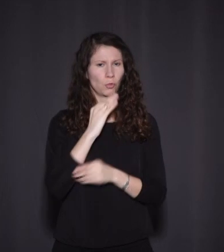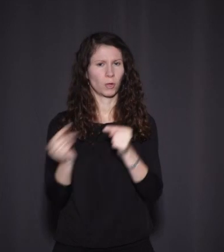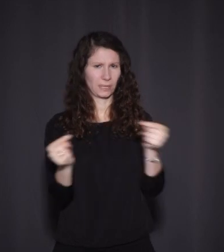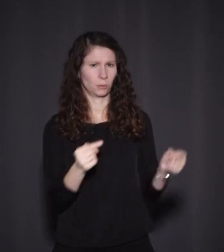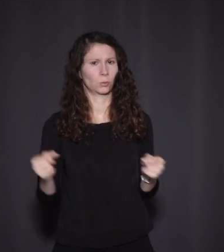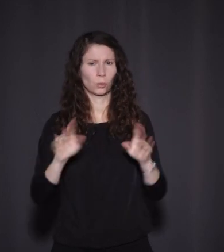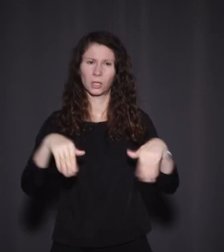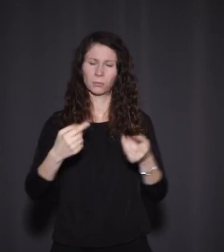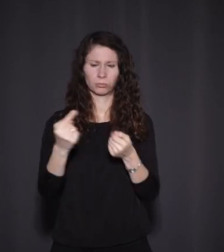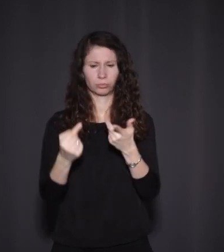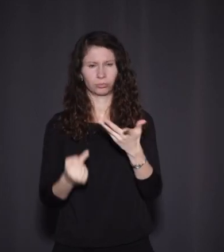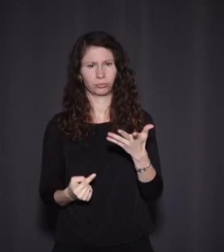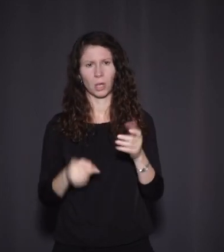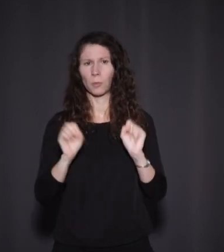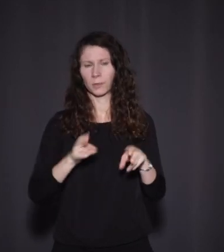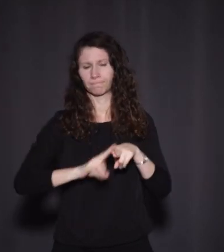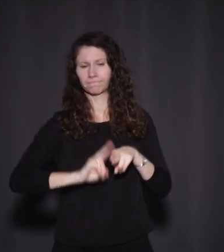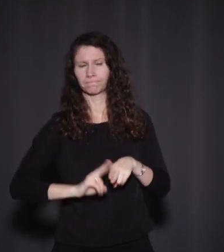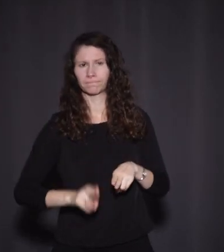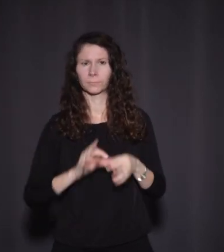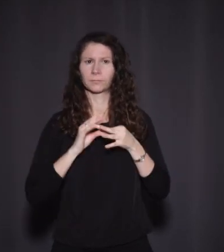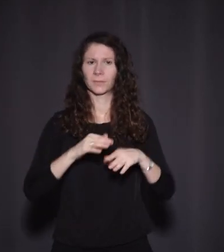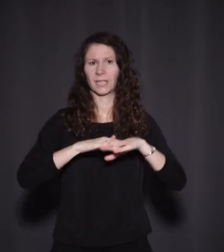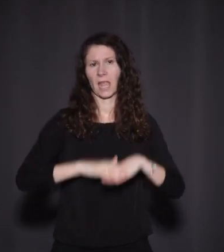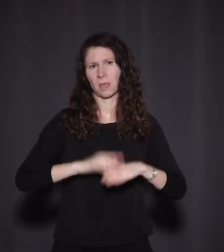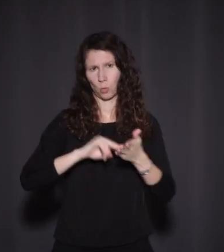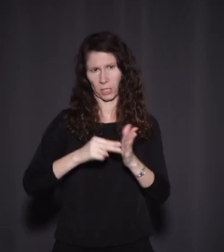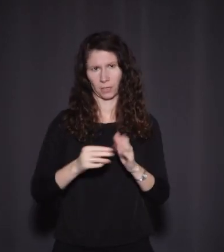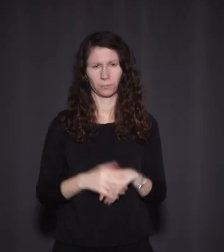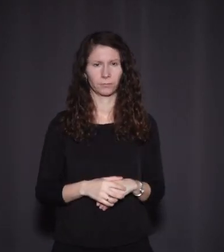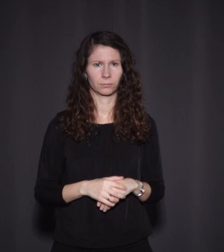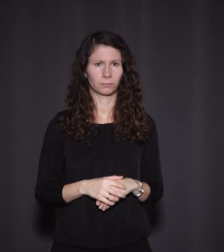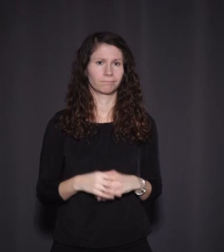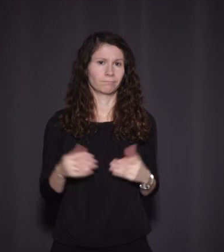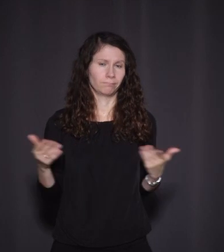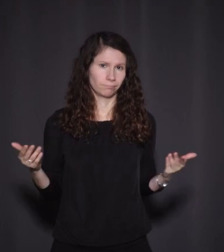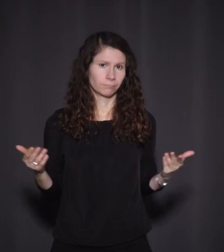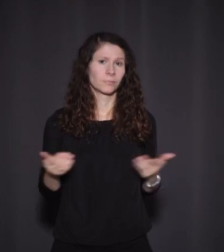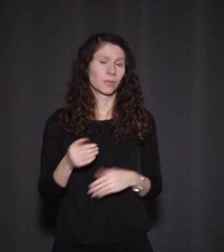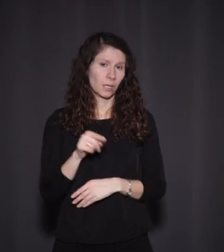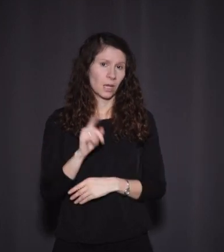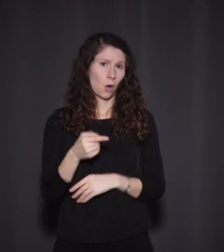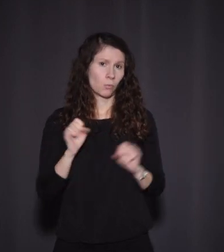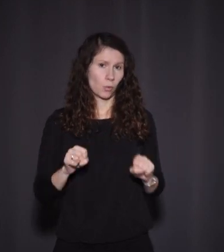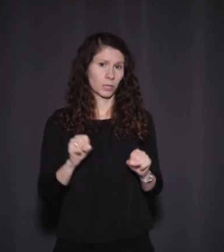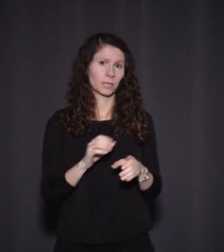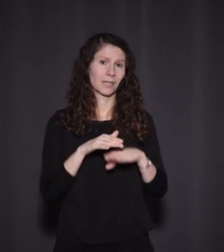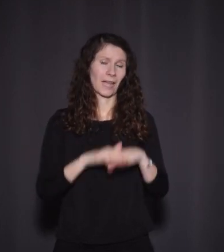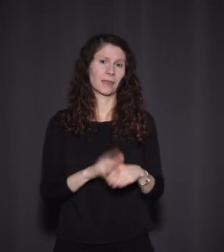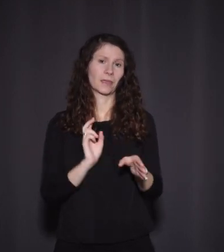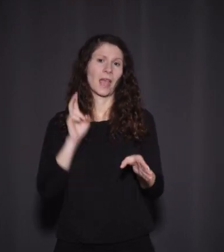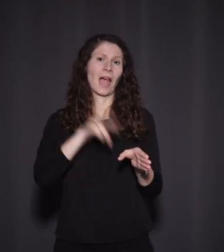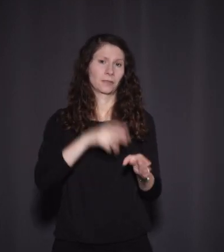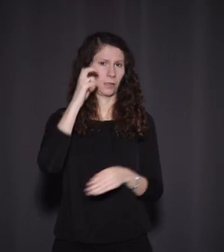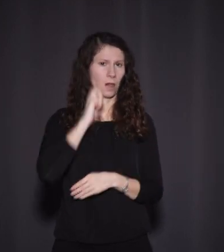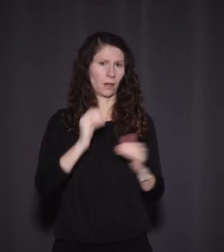gibt ja mehrere Stellschräubchen im Bereich Rentenpolitik. Und das ist natürlich auch die Anhebung des Renteneintrittsalters. Das